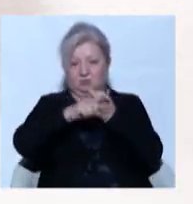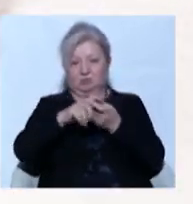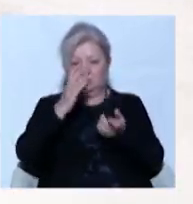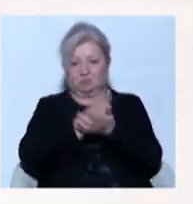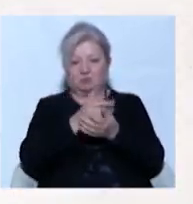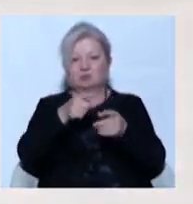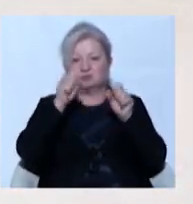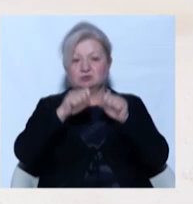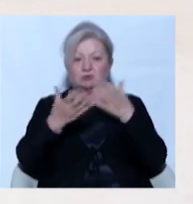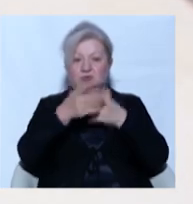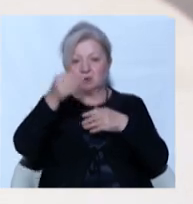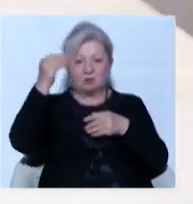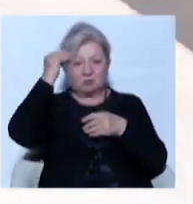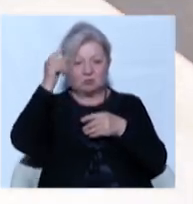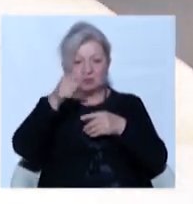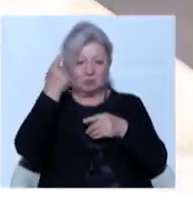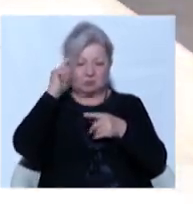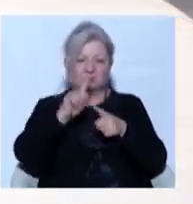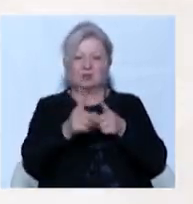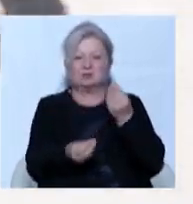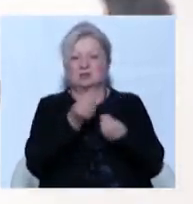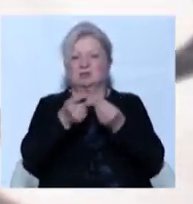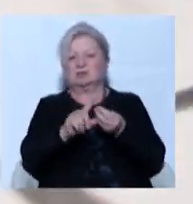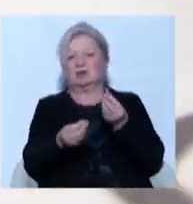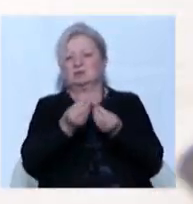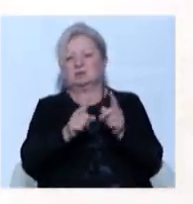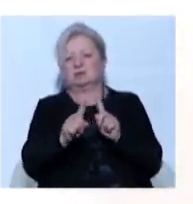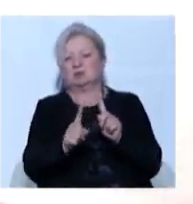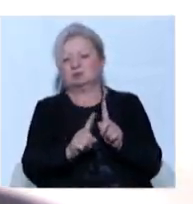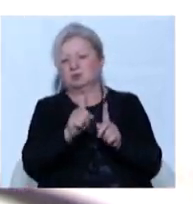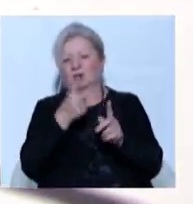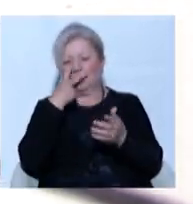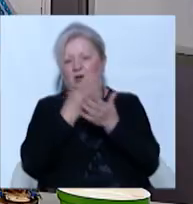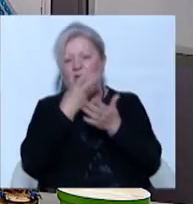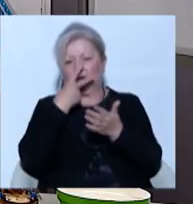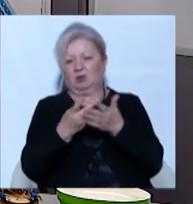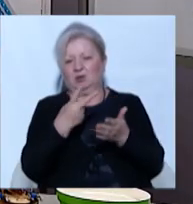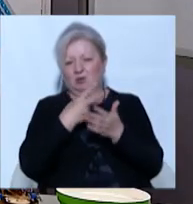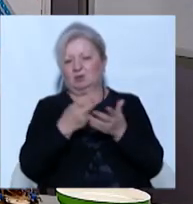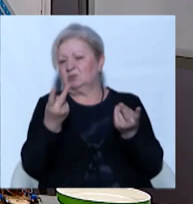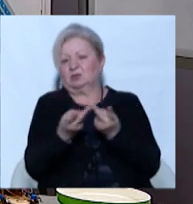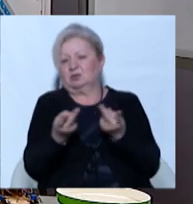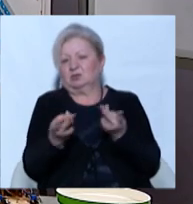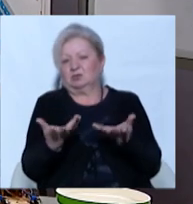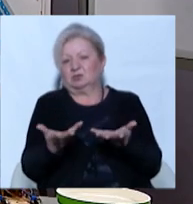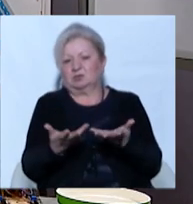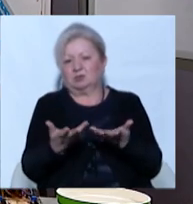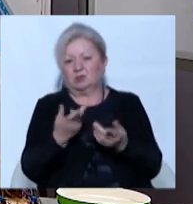უკვე პროგრამული უზრუნველყოფა, მაგრამ ფიზიკის კანონებზია დაფუძნებული მისი მოქმედება. შეიძლება